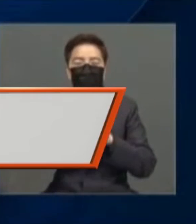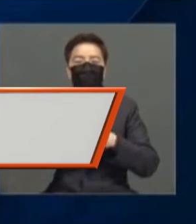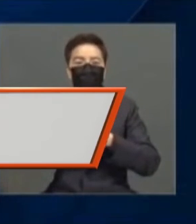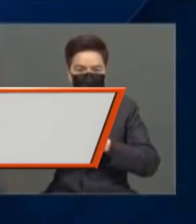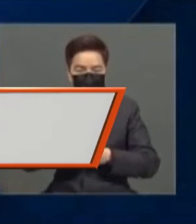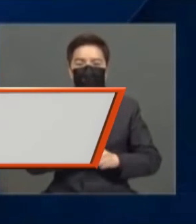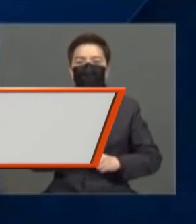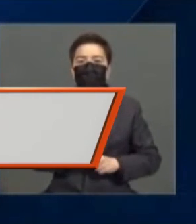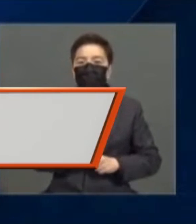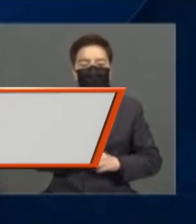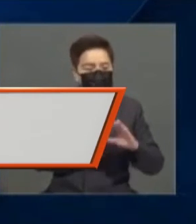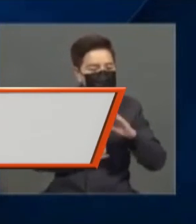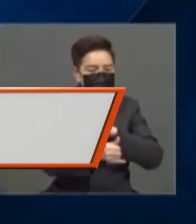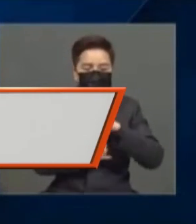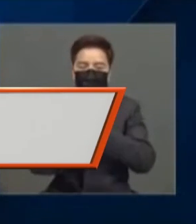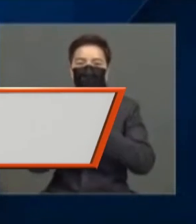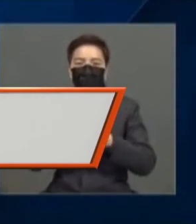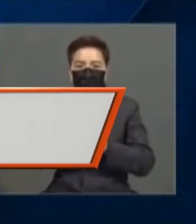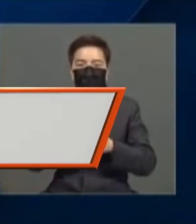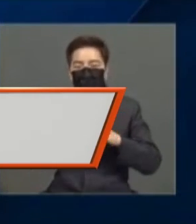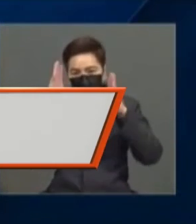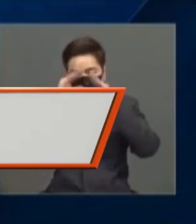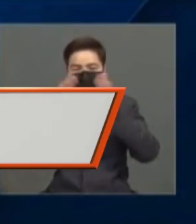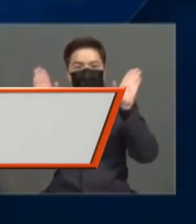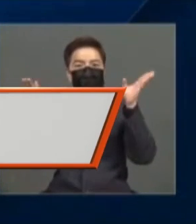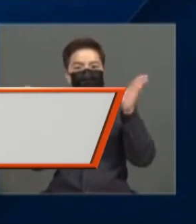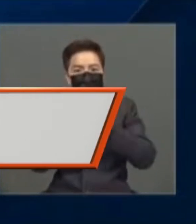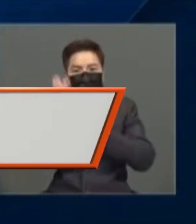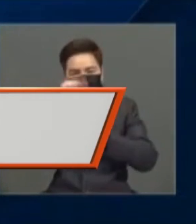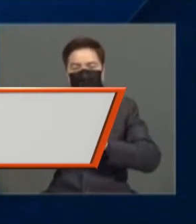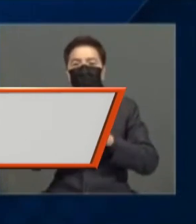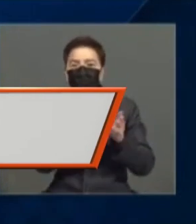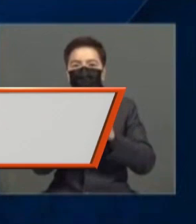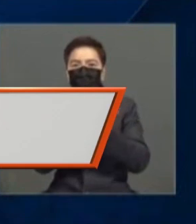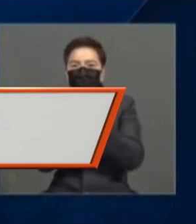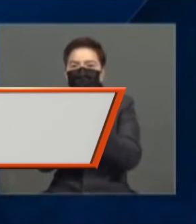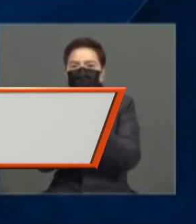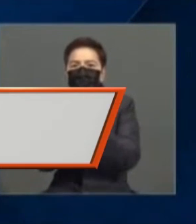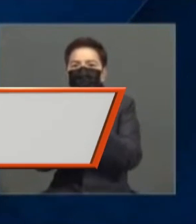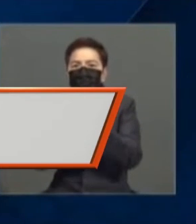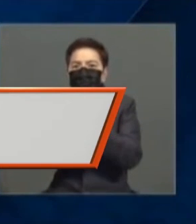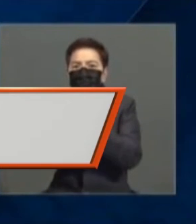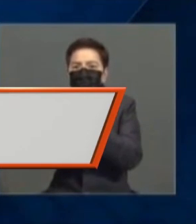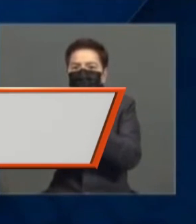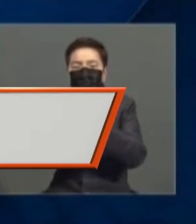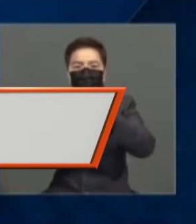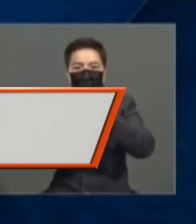ให้อยู่ที่ตั้ง work from home แล้วมีเคอร์ฟิวเนี่ยมาตรการเหล่านี้ทำให้ตัวเลขค่อยๆลดน้อยลง